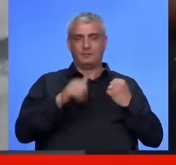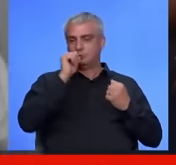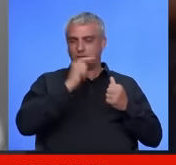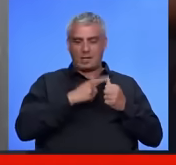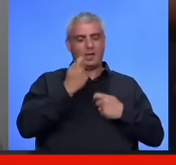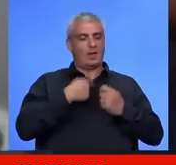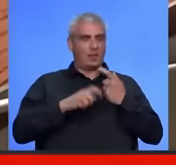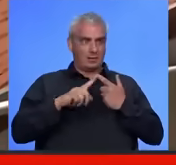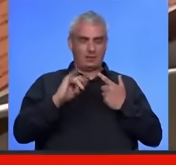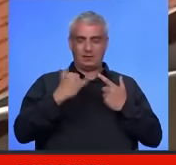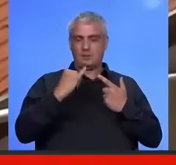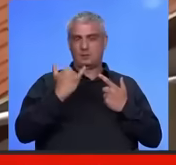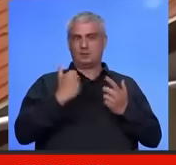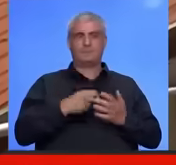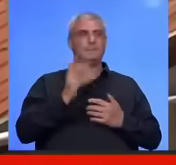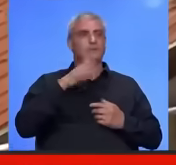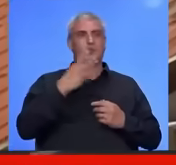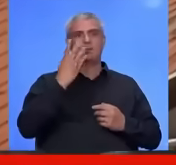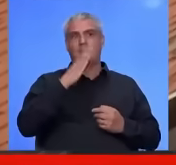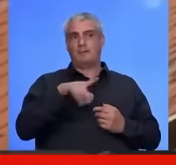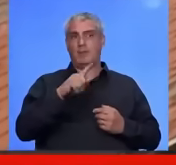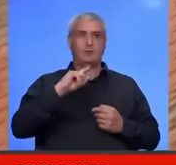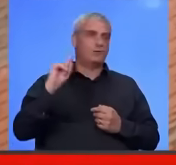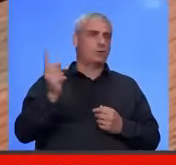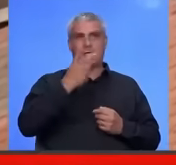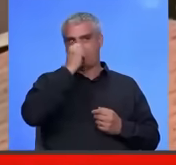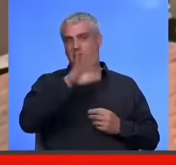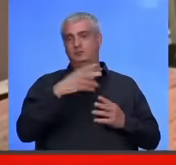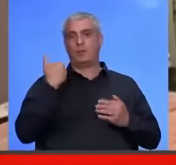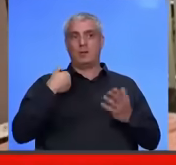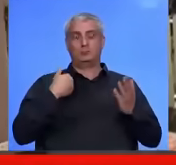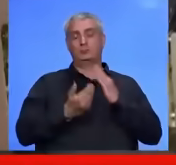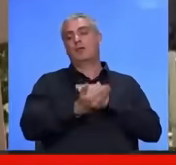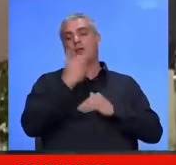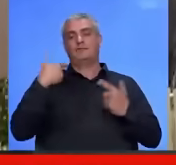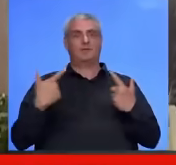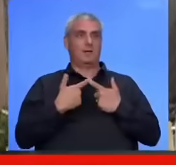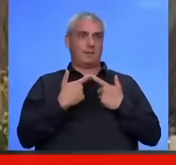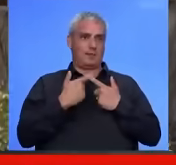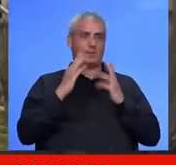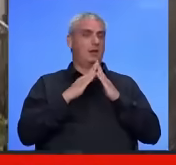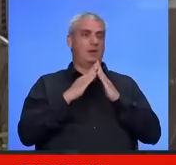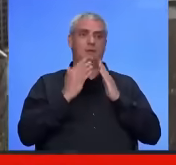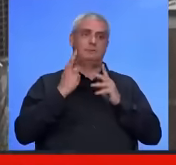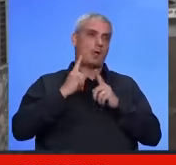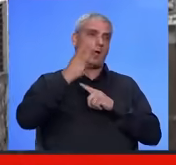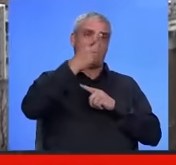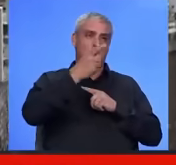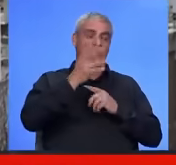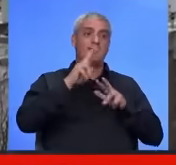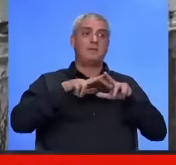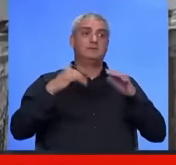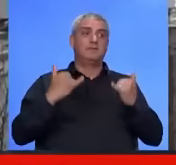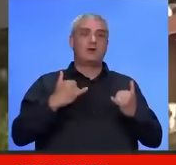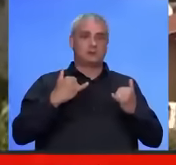כלכלה, כן. יש להם 4 ילדים, כולם עזבו את קריית שמונה עוד לפני המלחמה. הם גרים הרחק מכאן, והמצב